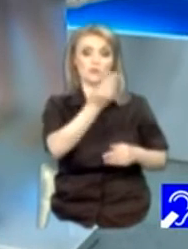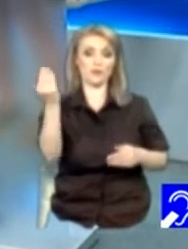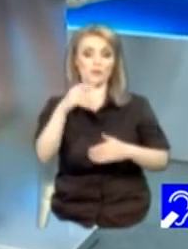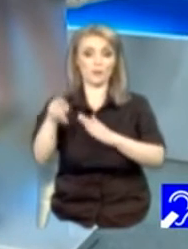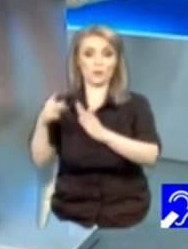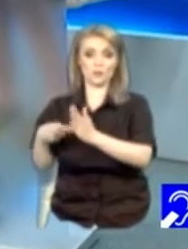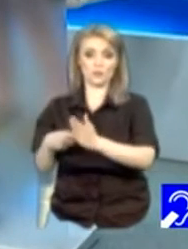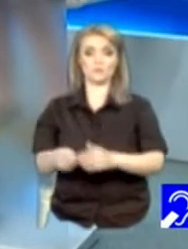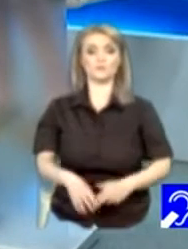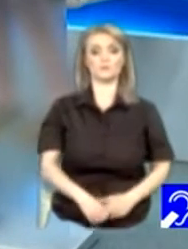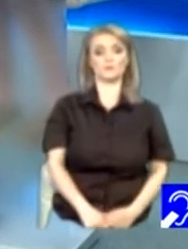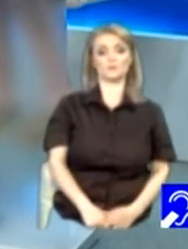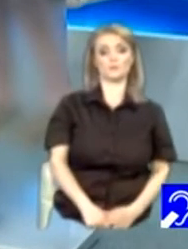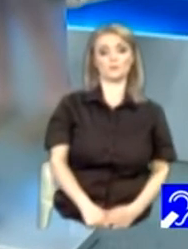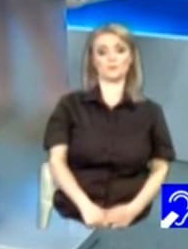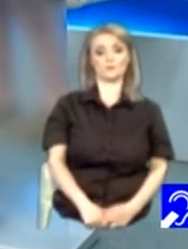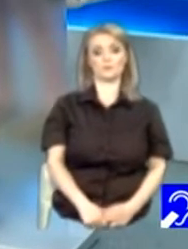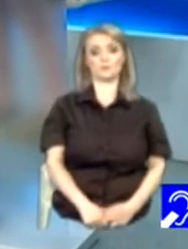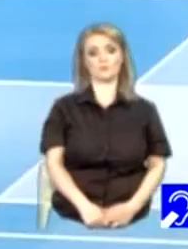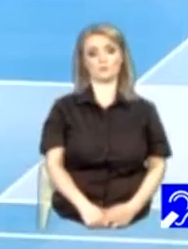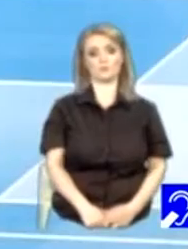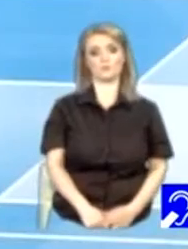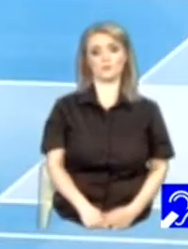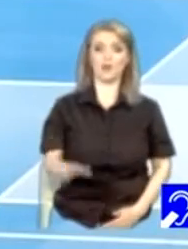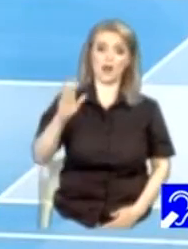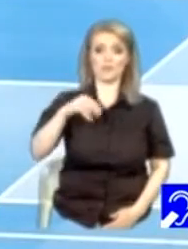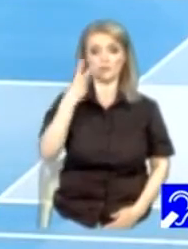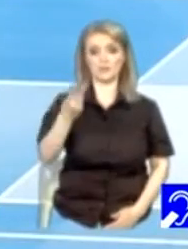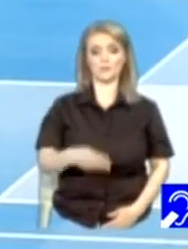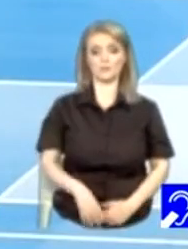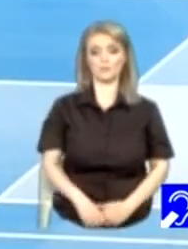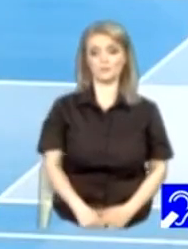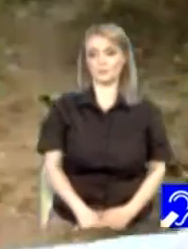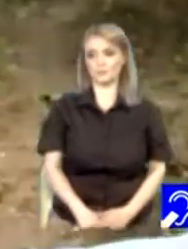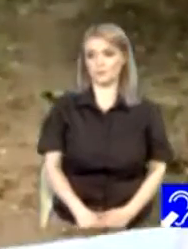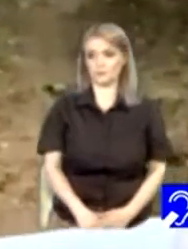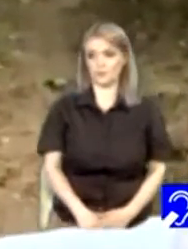problemele pe care le au în viața de zi cu zi. Haideți să-i vedem.